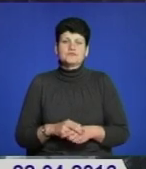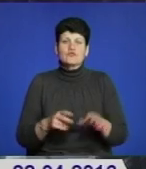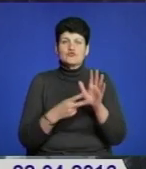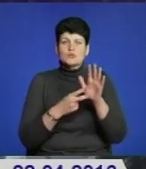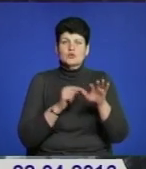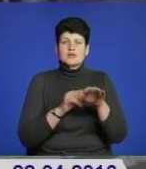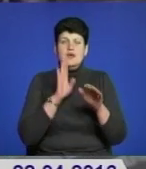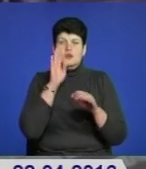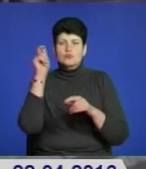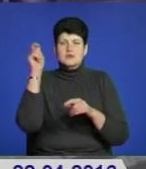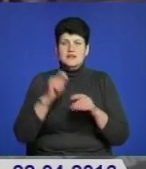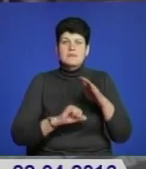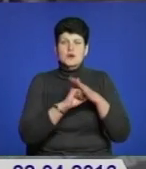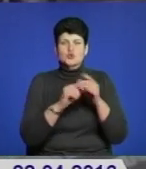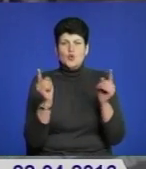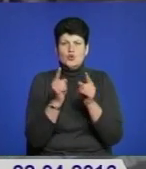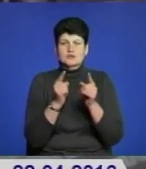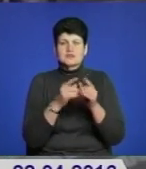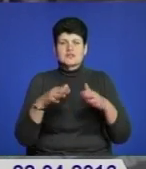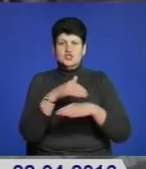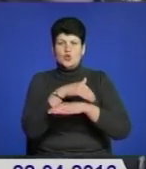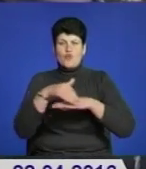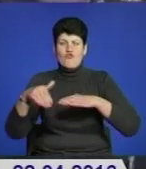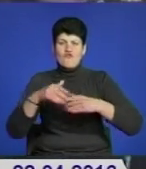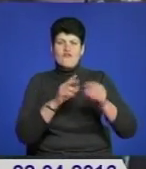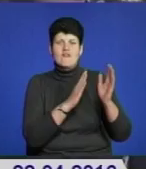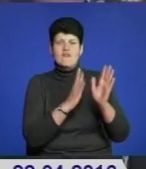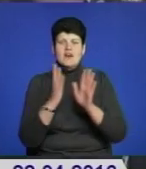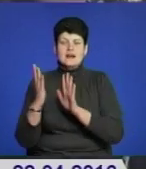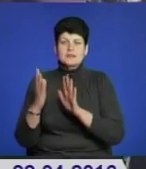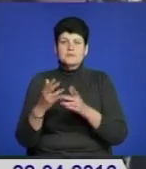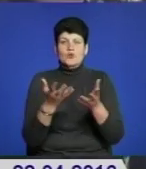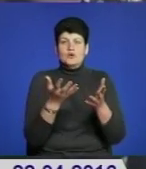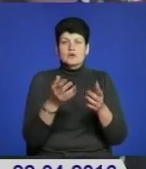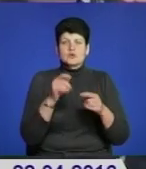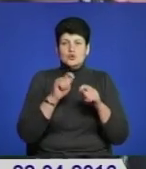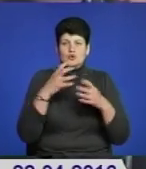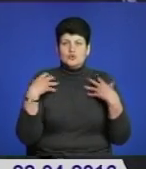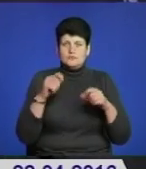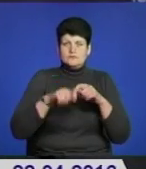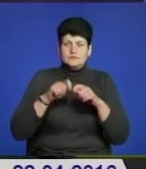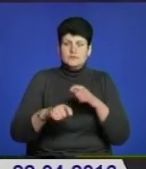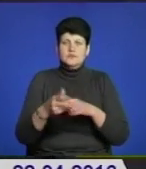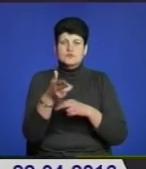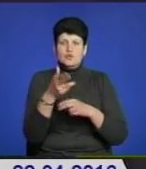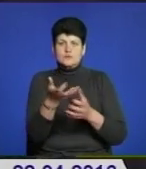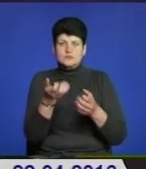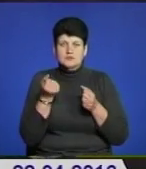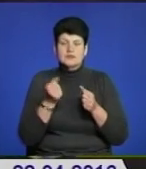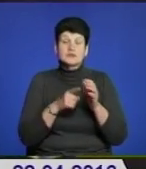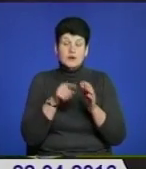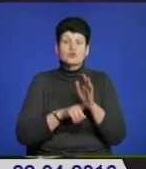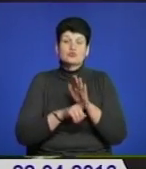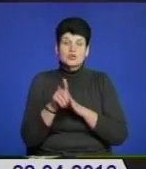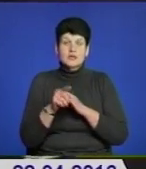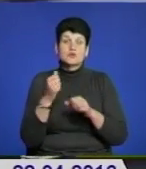ранку приїзд на базу, короткий інструктаж, шикування, перевірка стану здоров'я, отримування зброї та спецзасобів. Саме так розпочинається робочий день